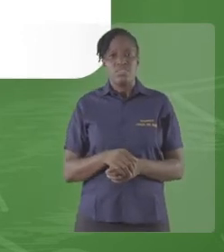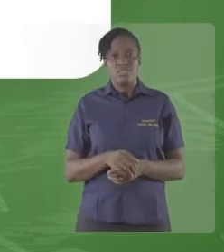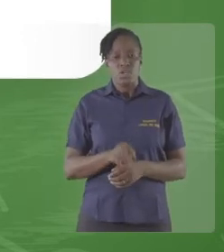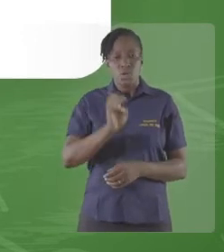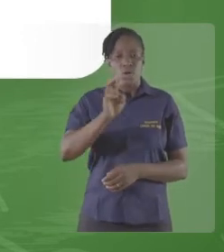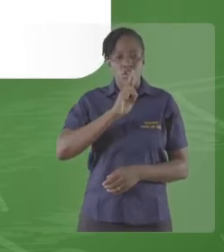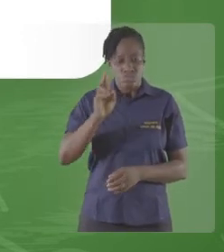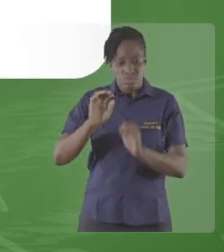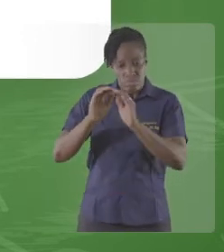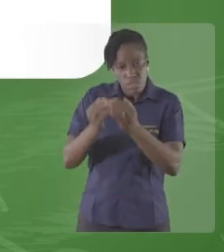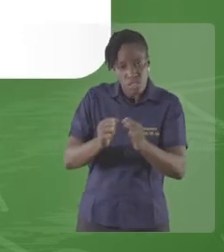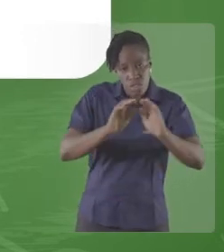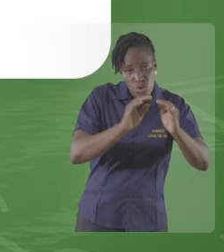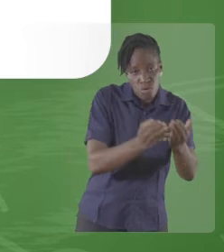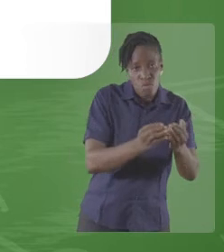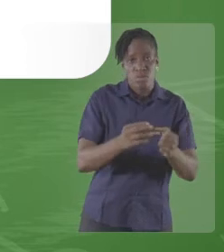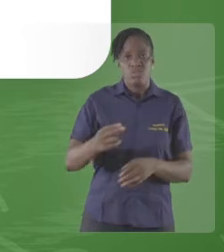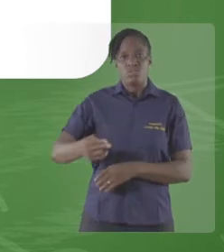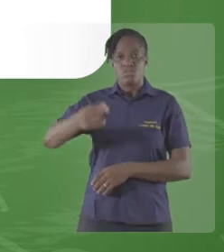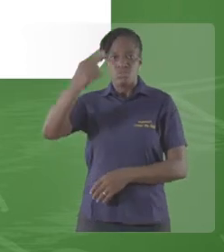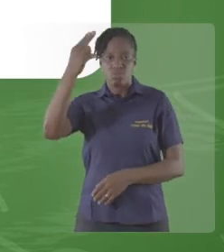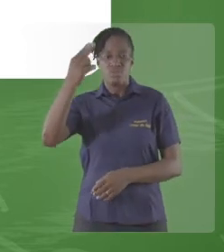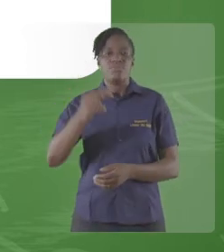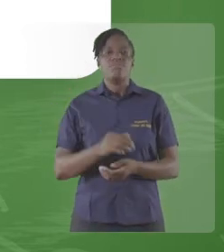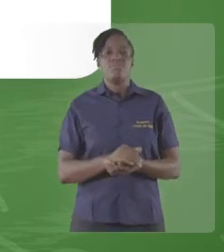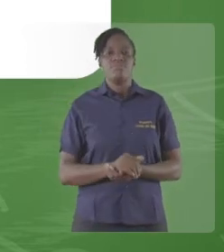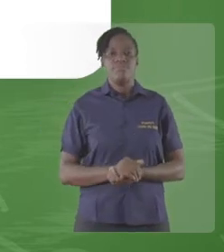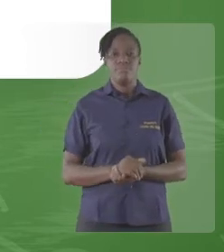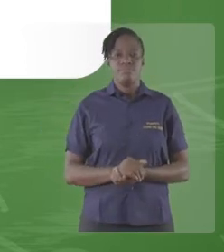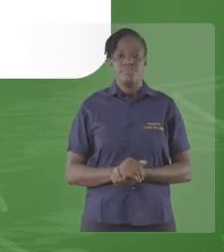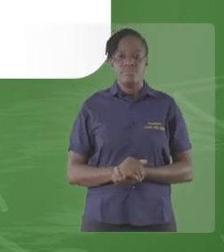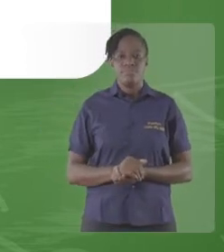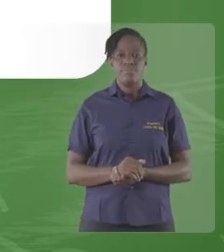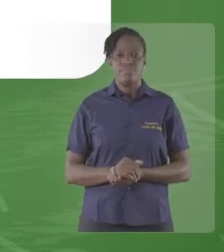Les mots de cette liste sont en majorité au registre soutenu.